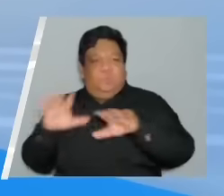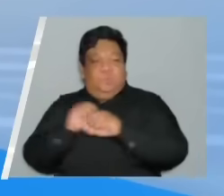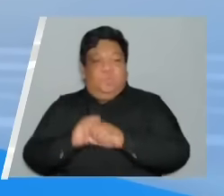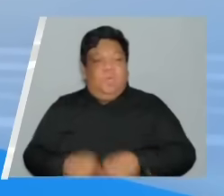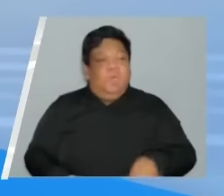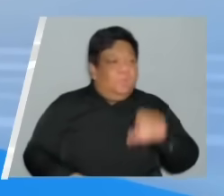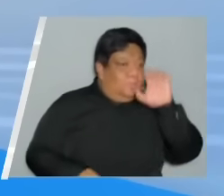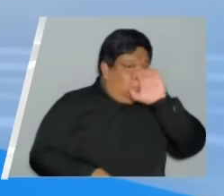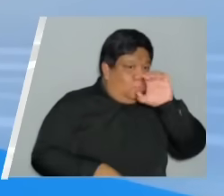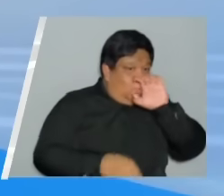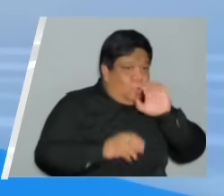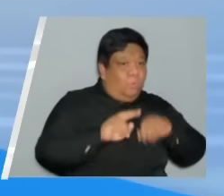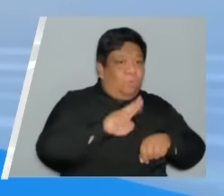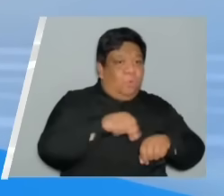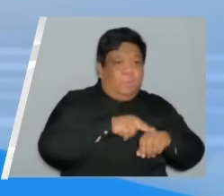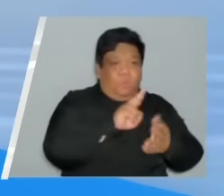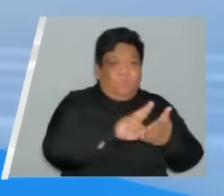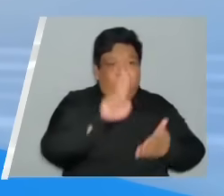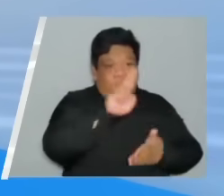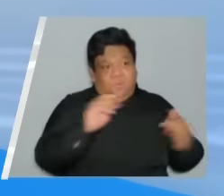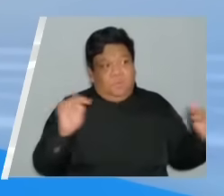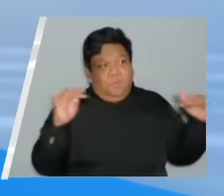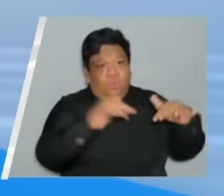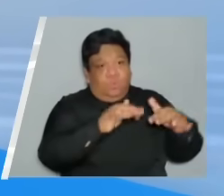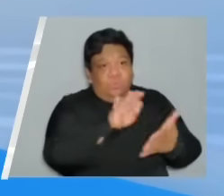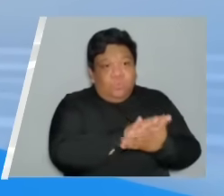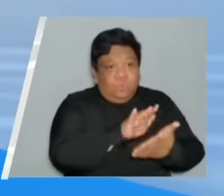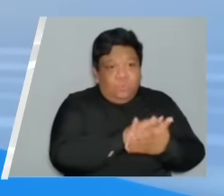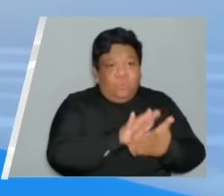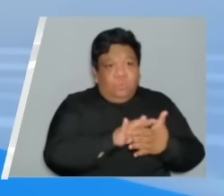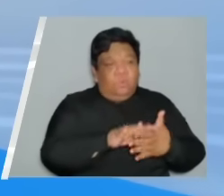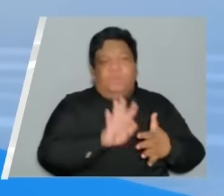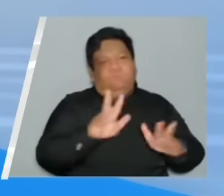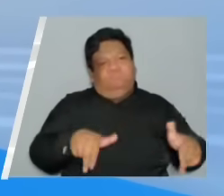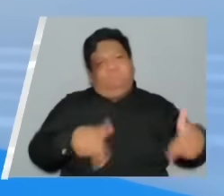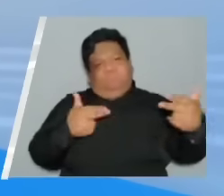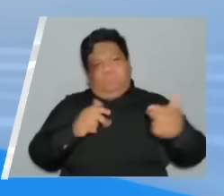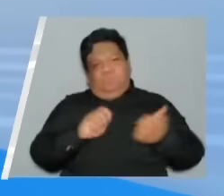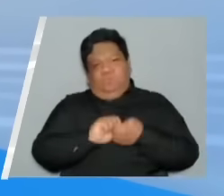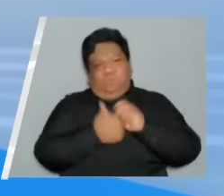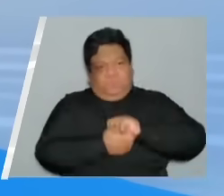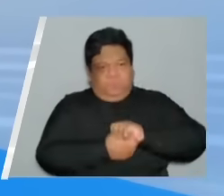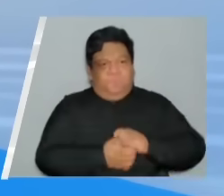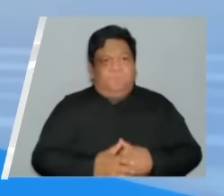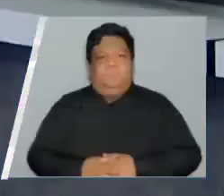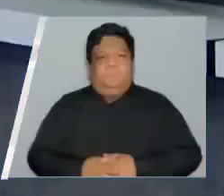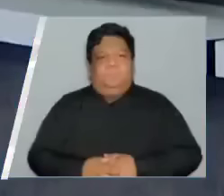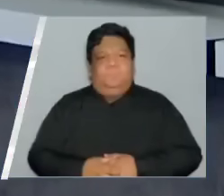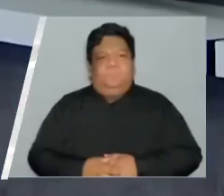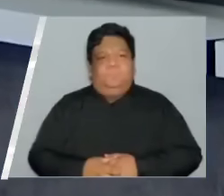rin ang in-person classes at sinimula na ang online modality kahapon.